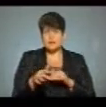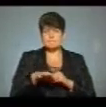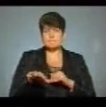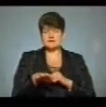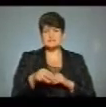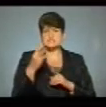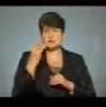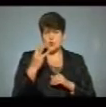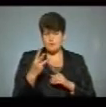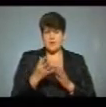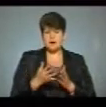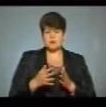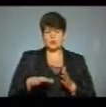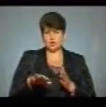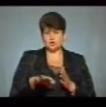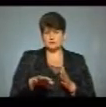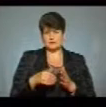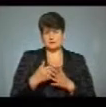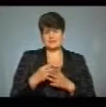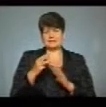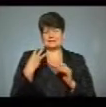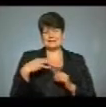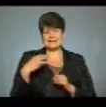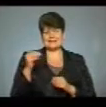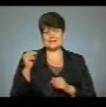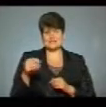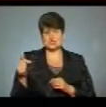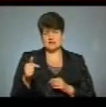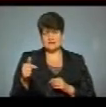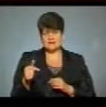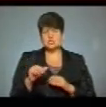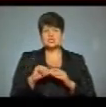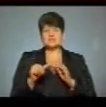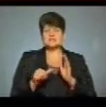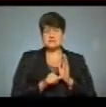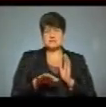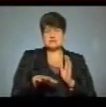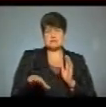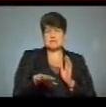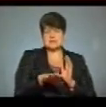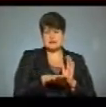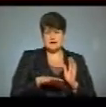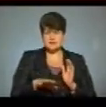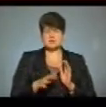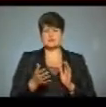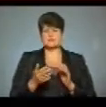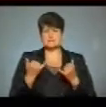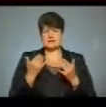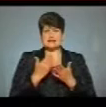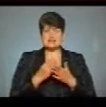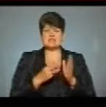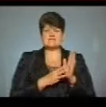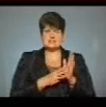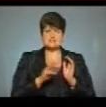з трьома контейнерами для сортування сміття – близько 30 тисяч гривень. Із 16 майданчиків для сортування сміття зараз є 8